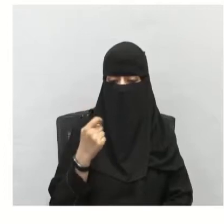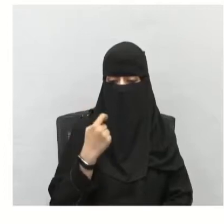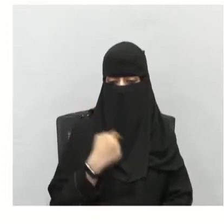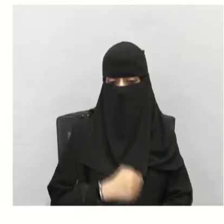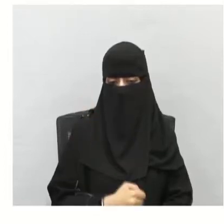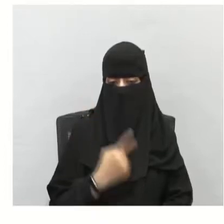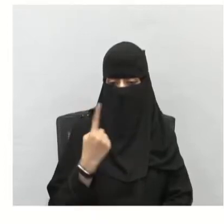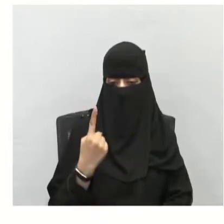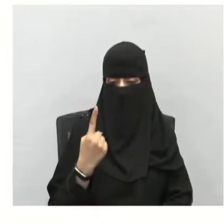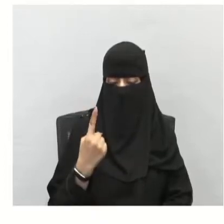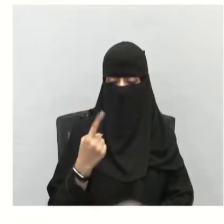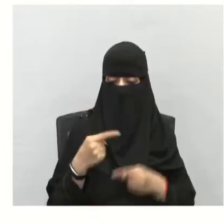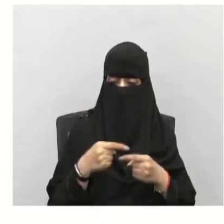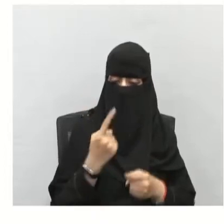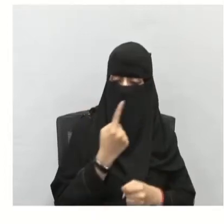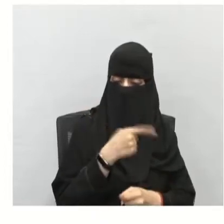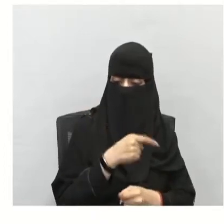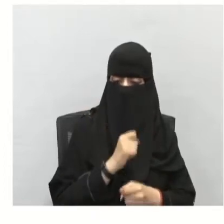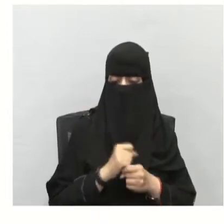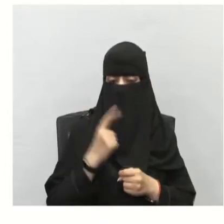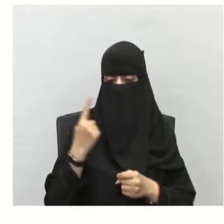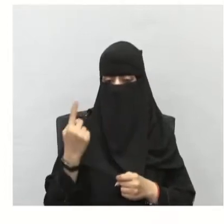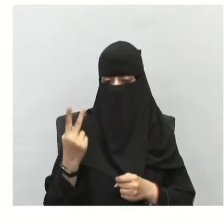من فئة العشرة 10، ممتاز.